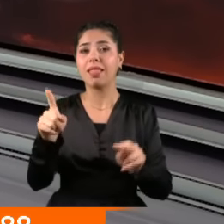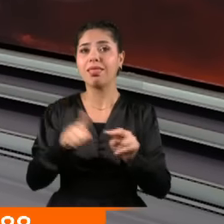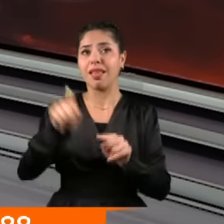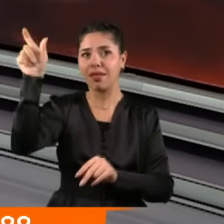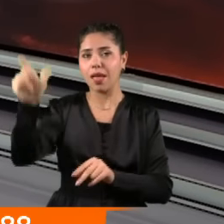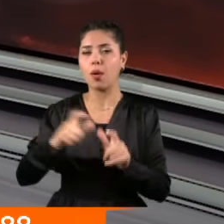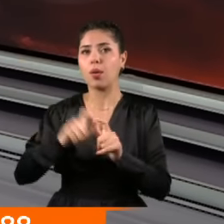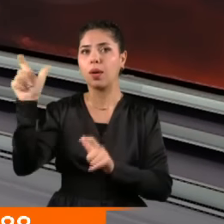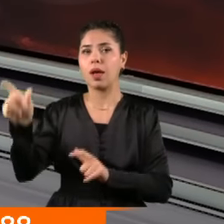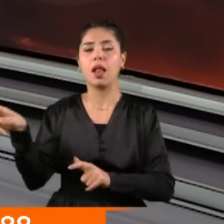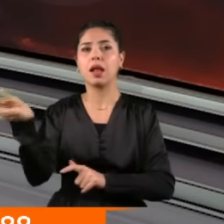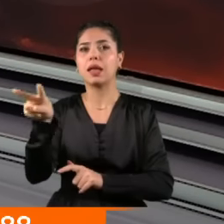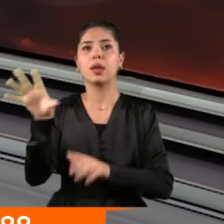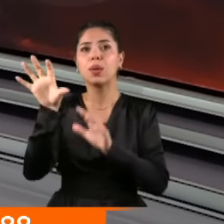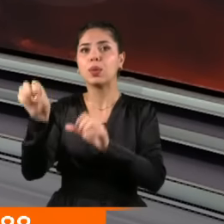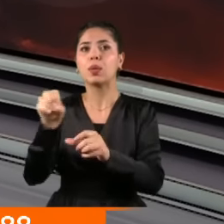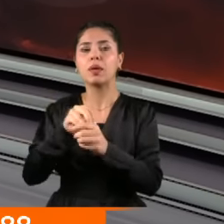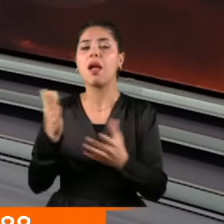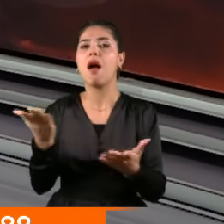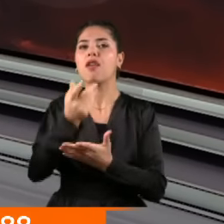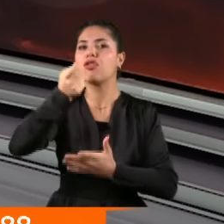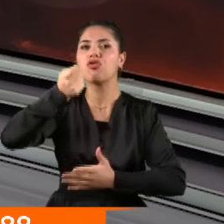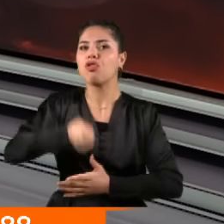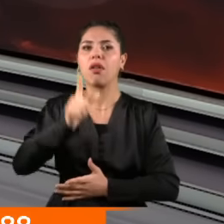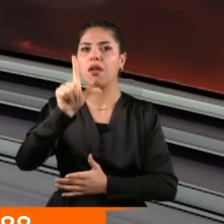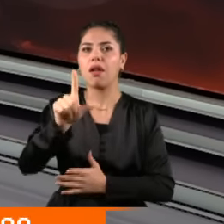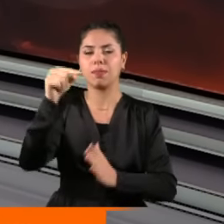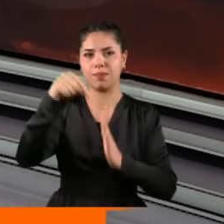için hangi şartlar gerekiyor? İşte detaylar.